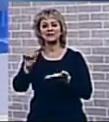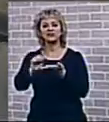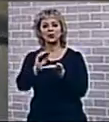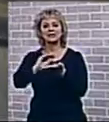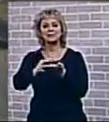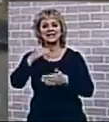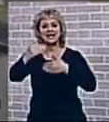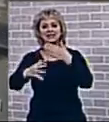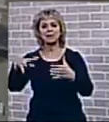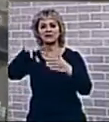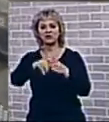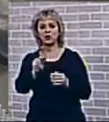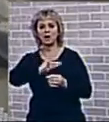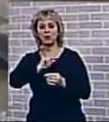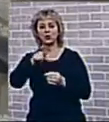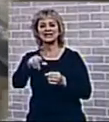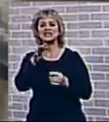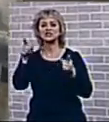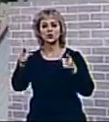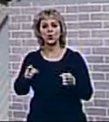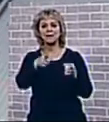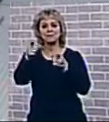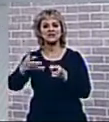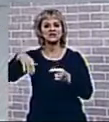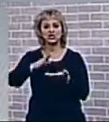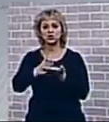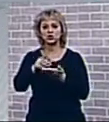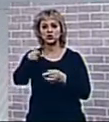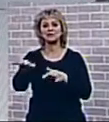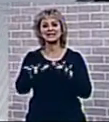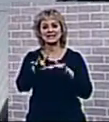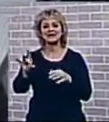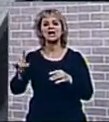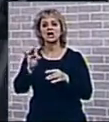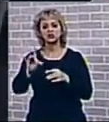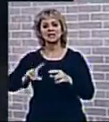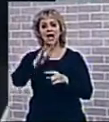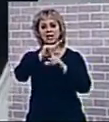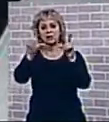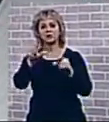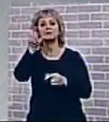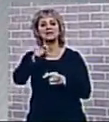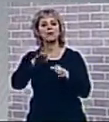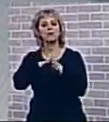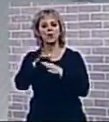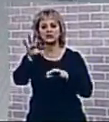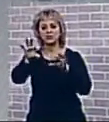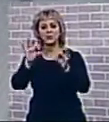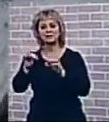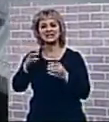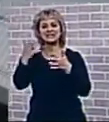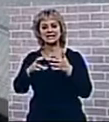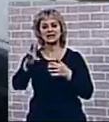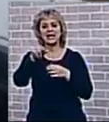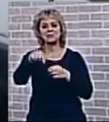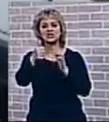прописаны этапы ввода в эксплуатацию и сроки перевода всех служб из действующего ростовского аэропорта. Персонал полностью подберут к середине